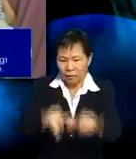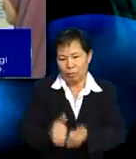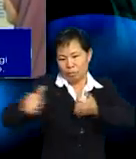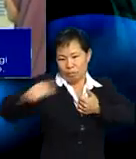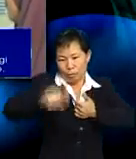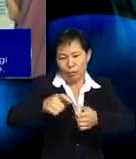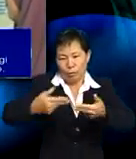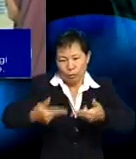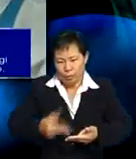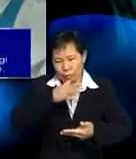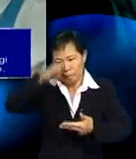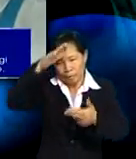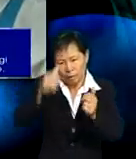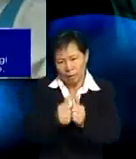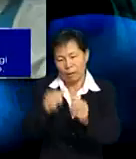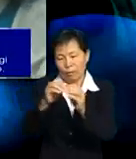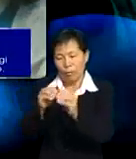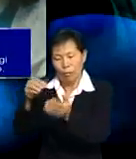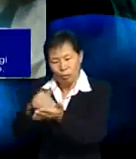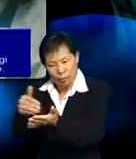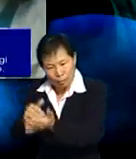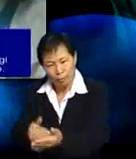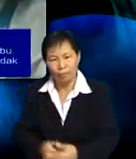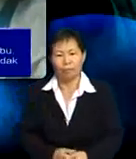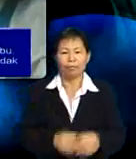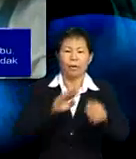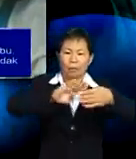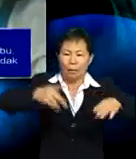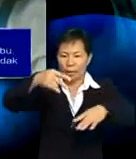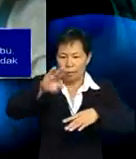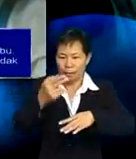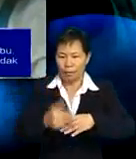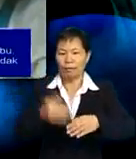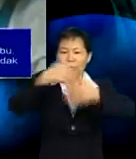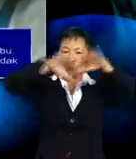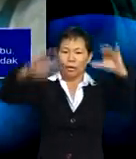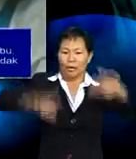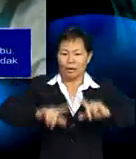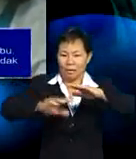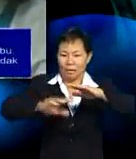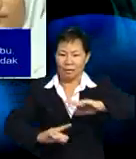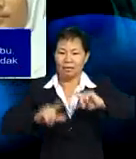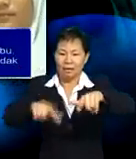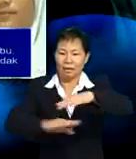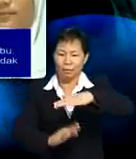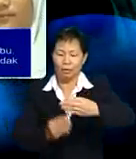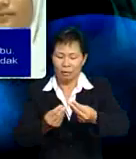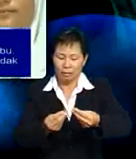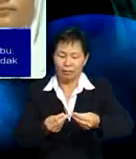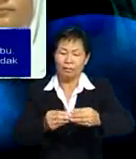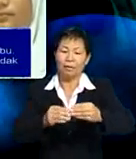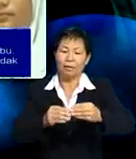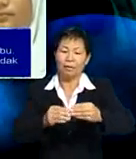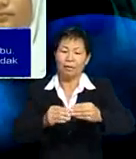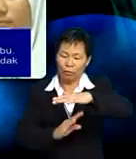tinggal berjauhan perlu menghubungi ibu bapa dengan lebih kerap. Peribahasa, syurga terletak di bawah tapak kaki ibu. Benda